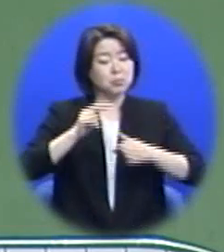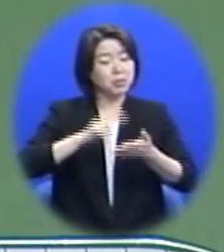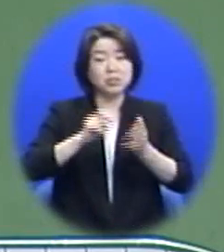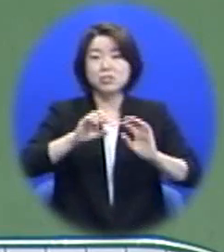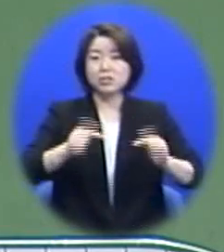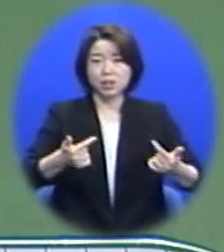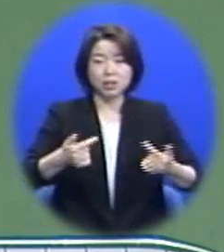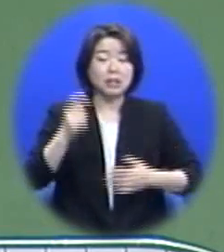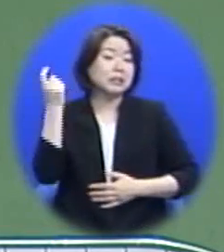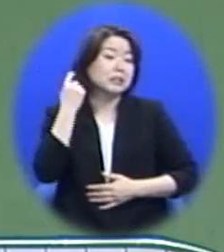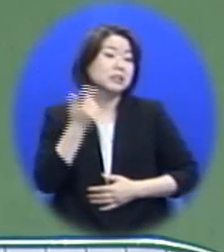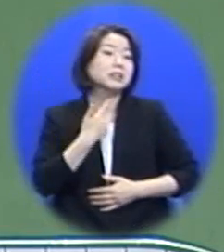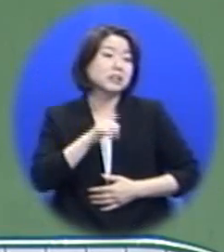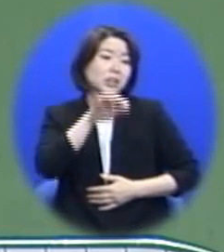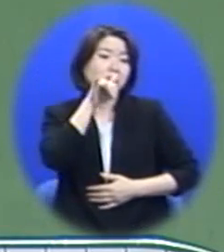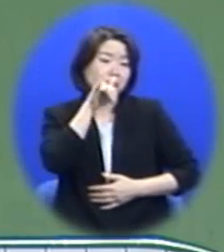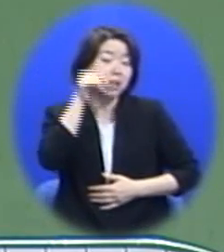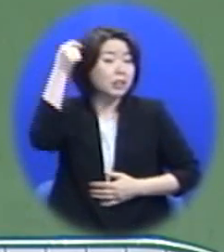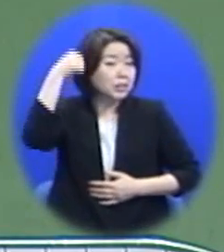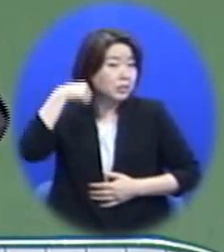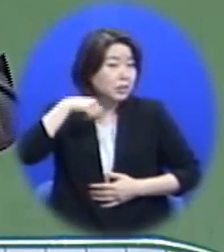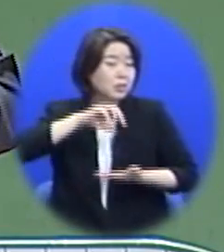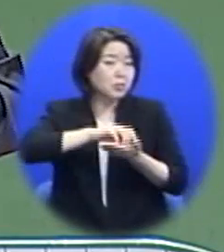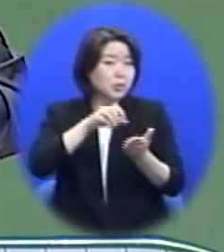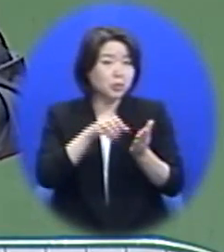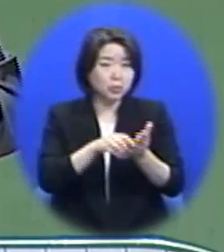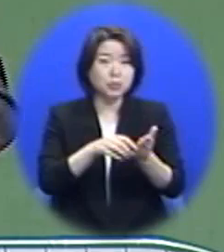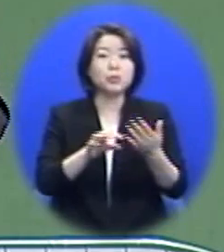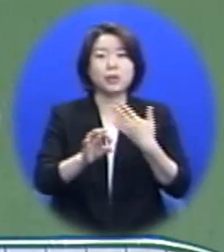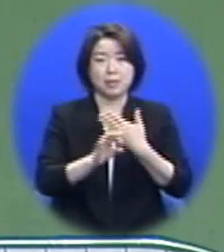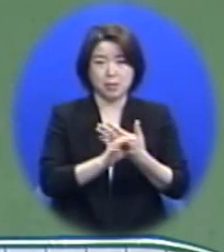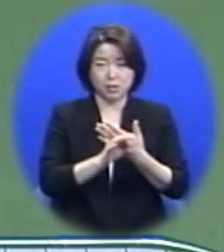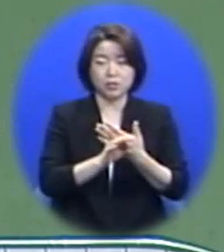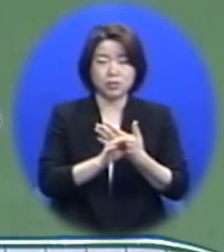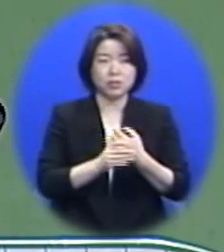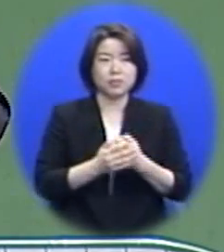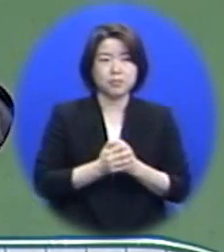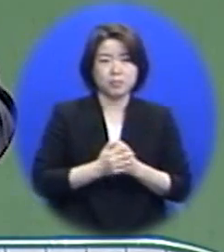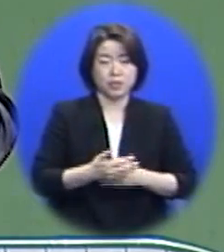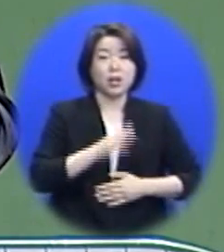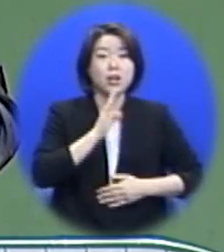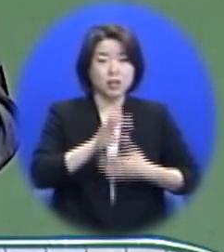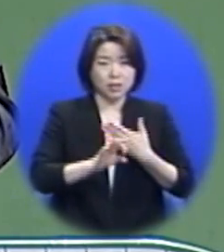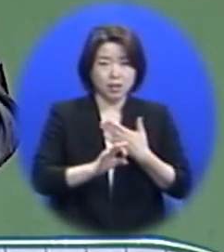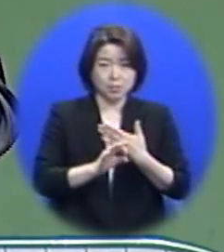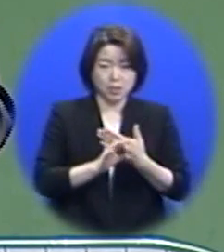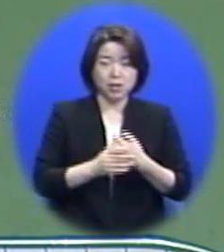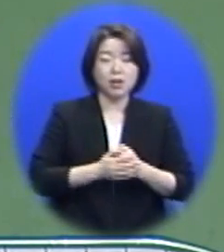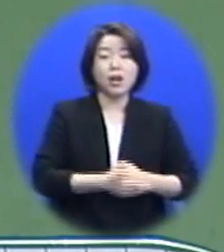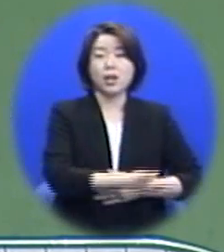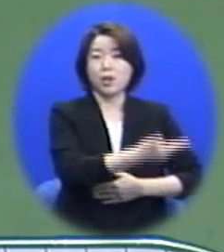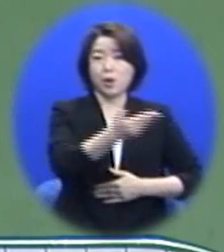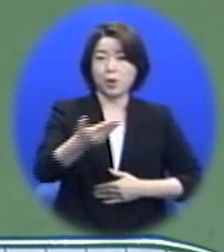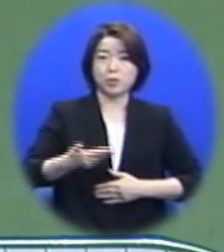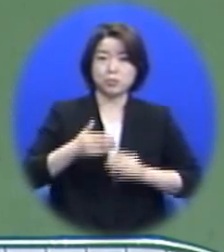그렇게들은 적이 있는 거죠 무감각해져 버려 있다면 그렇다면